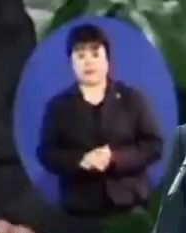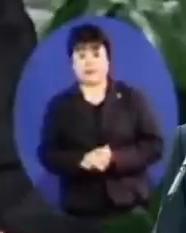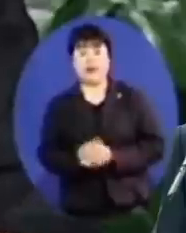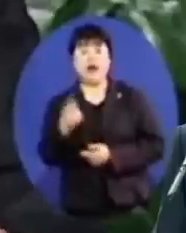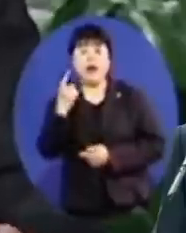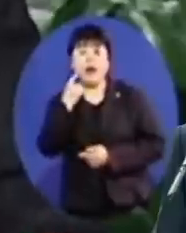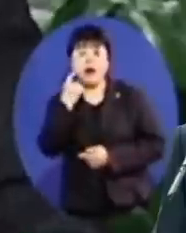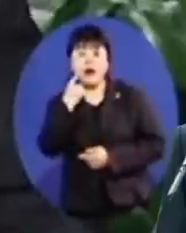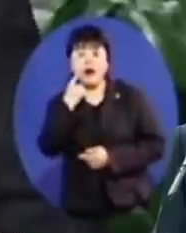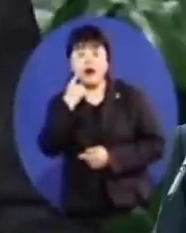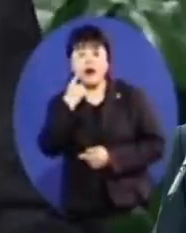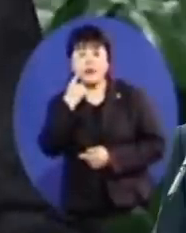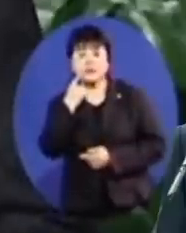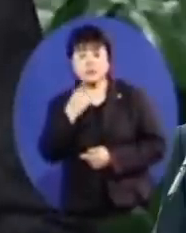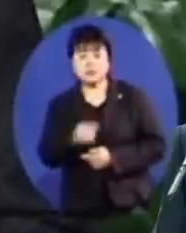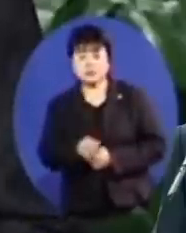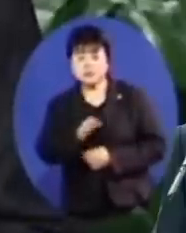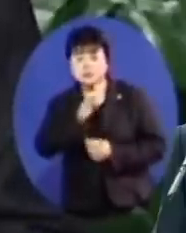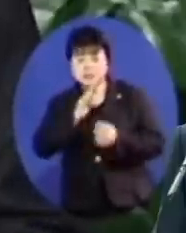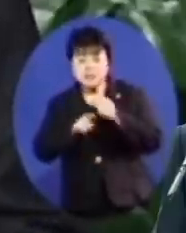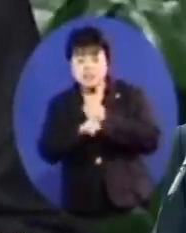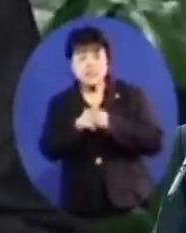거짓이 있는 곳에는 진리가 필요한 것입니다.